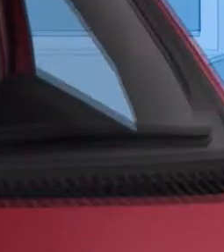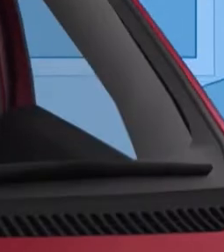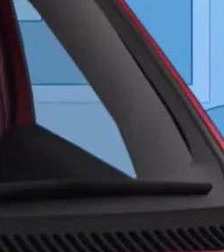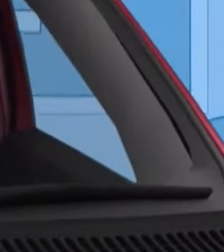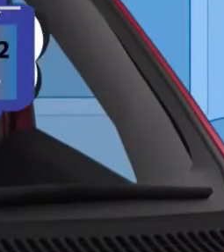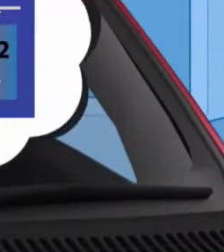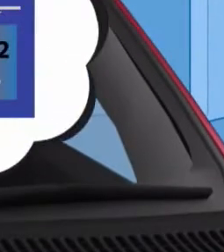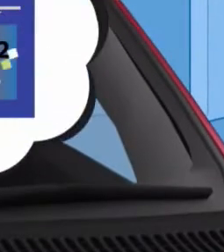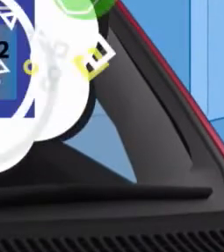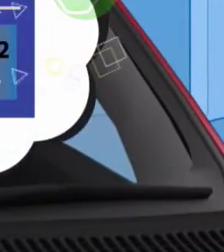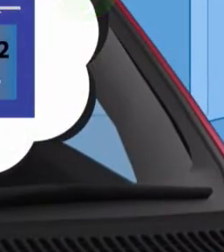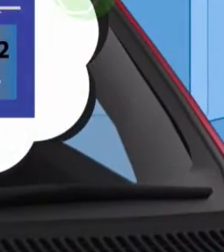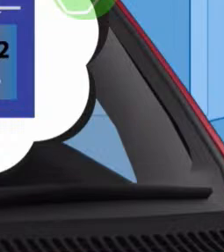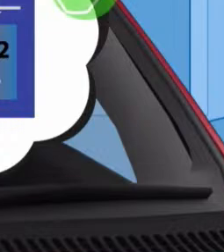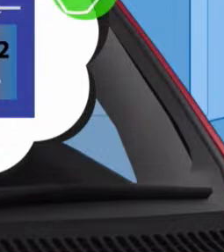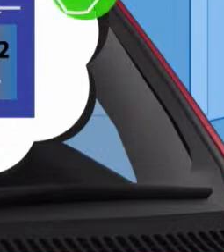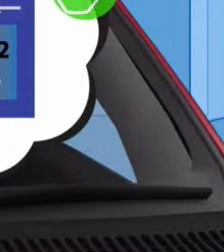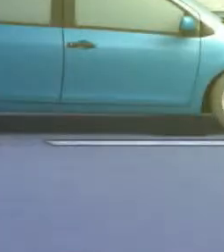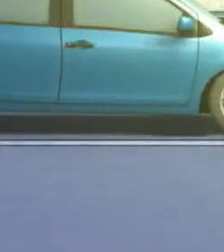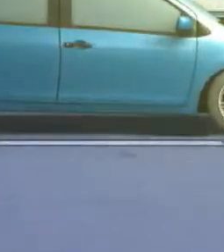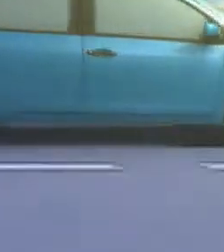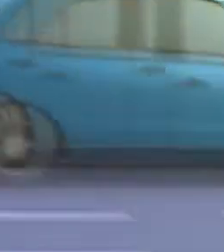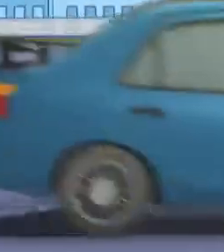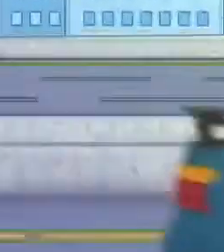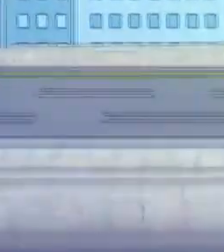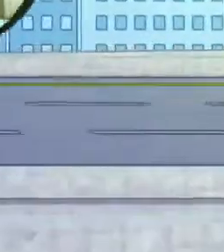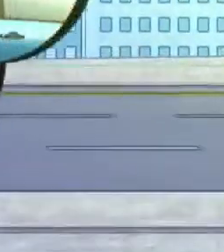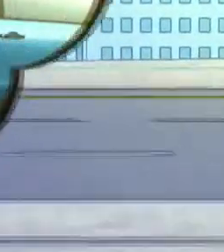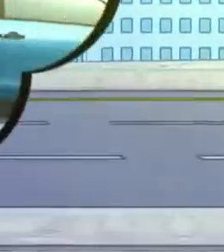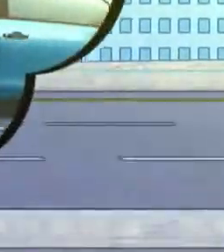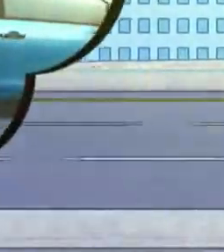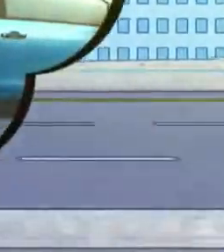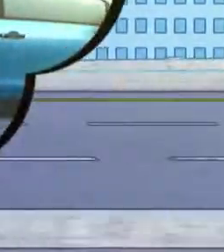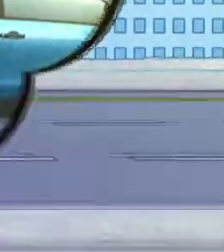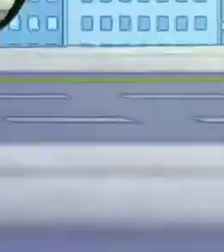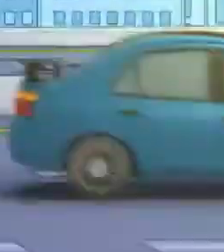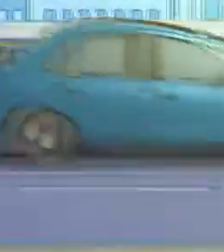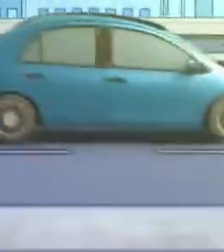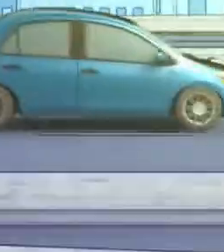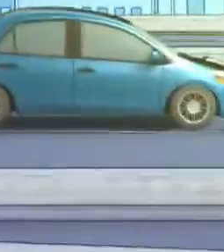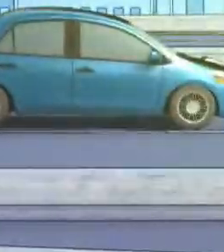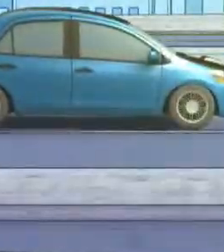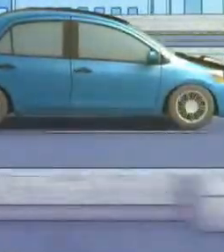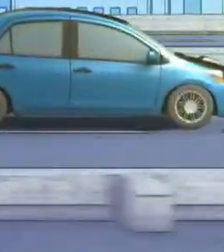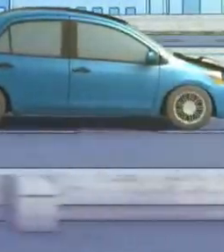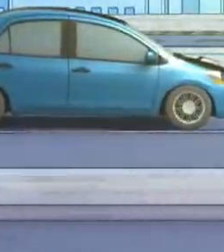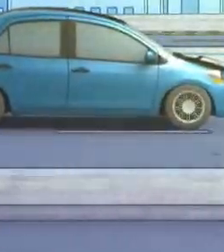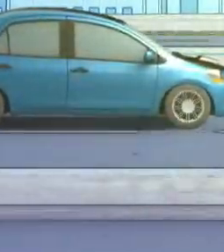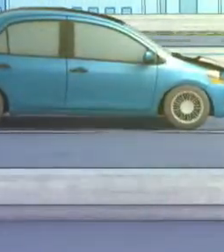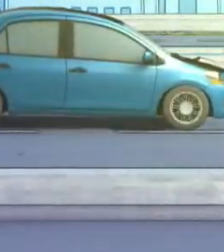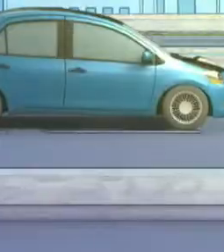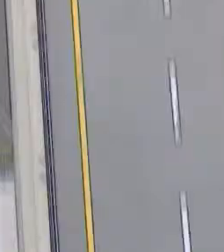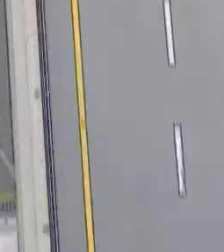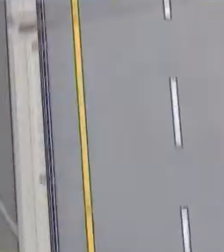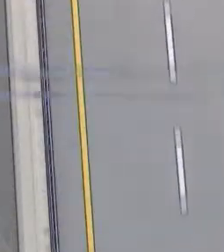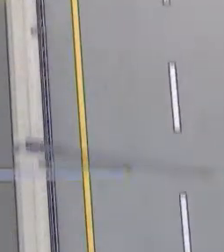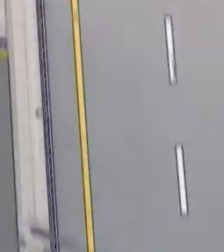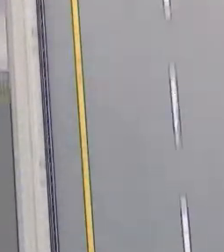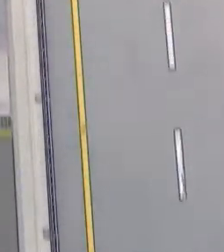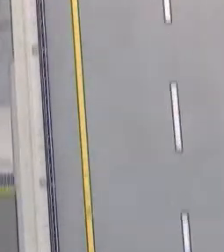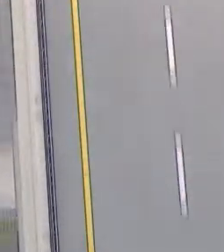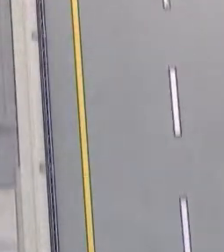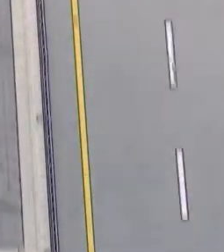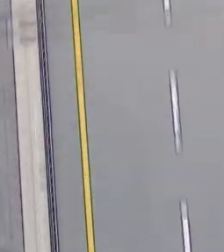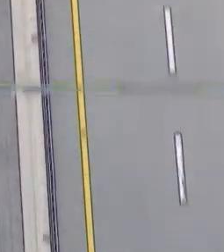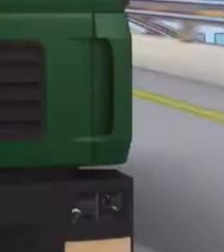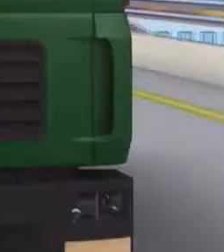Sebelum memulakan perjalanan, pastikan dokumen perjalanan anda lengkap. Kekalkan jarak sekurang-kurangnya 10 meter dari kenderaan depan. Jika anda